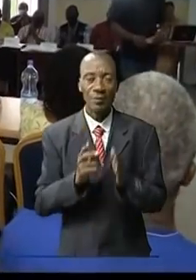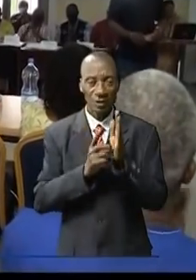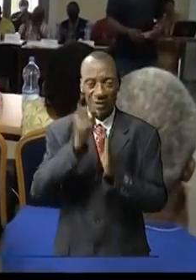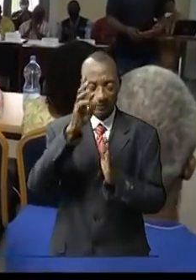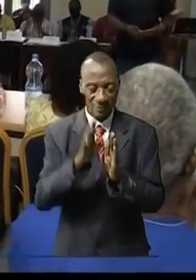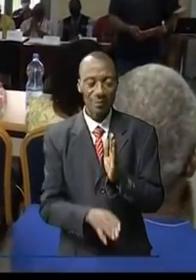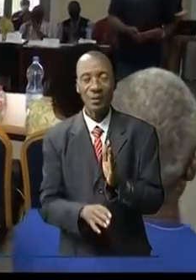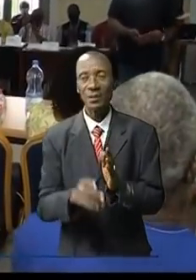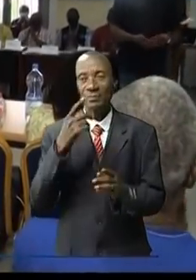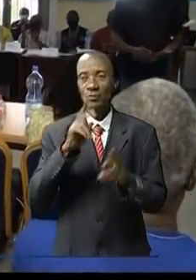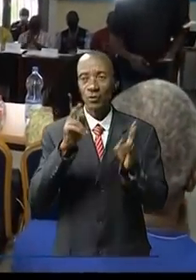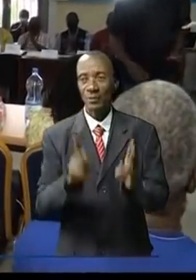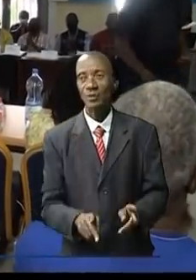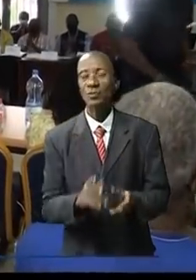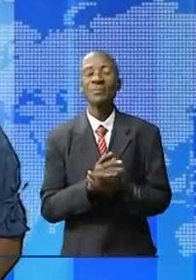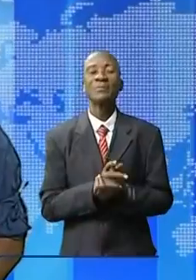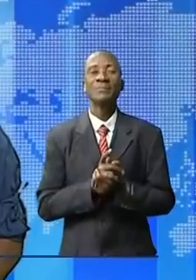populations vulnérables.